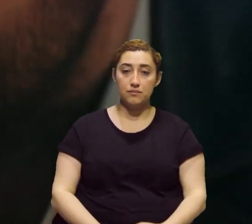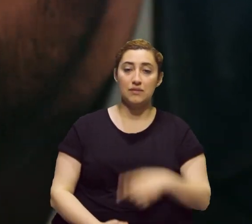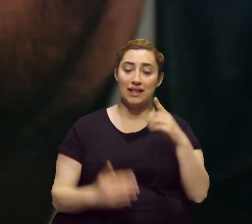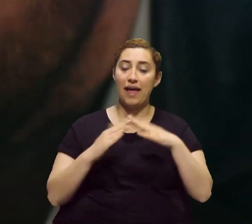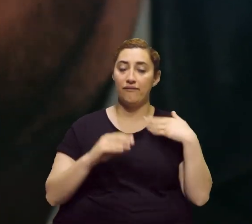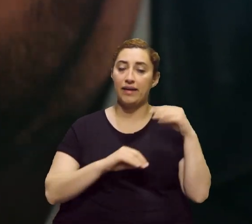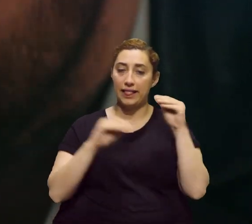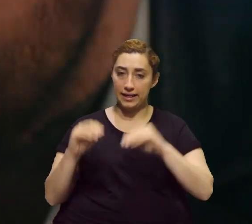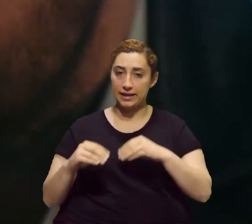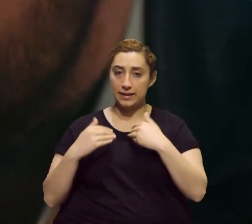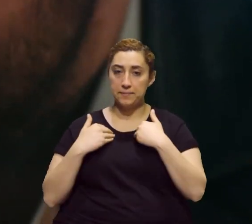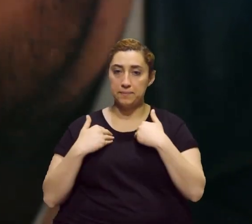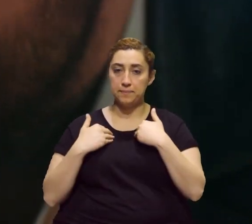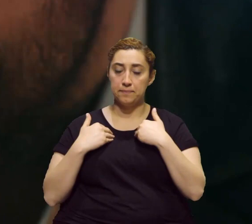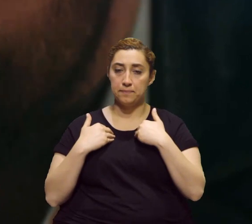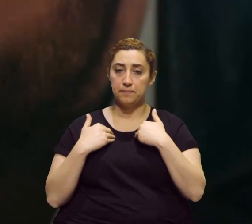Seni eve getirdim.